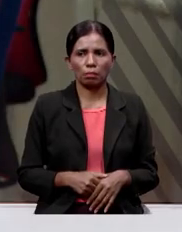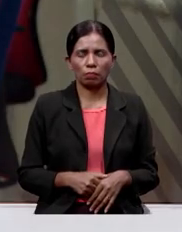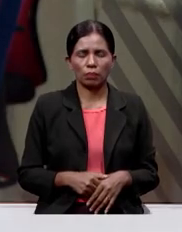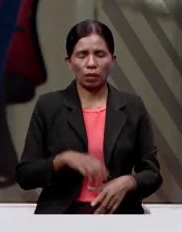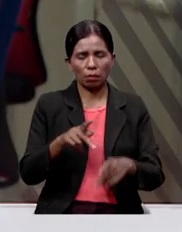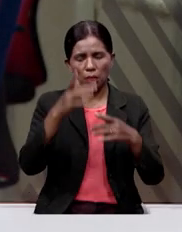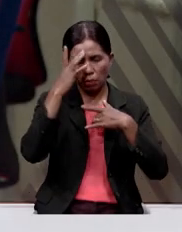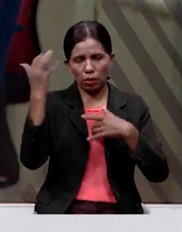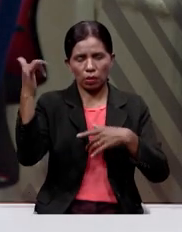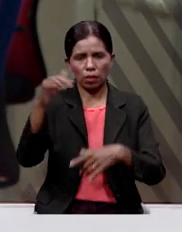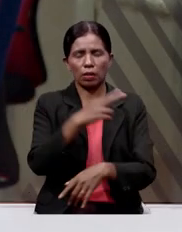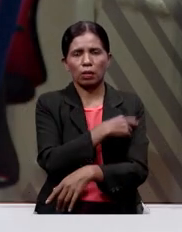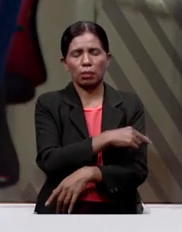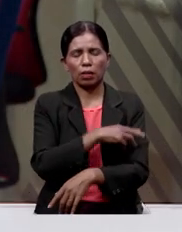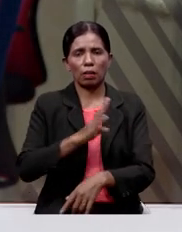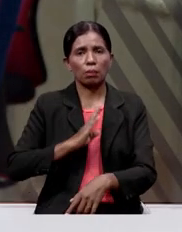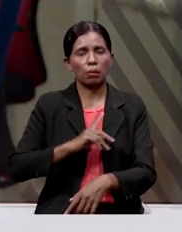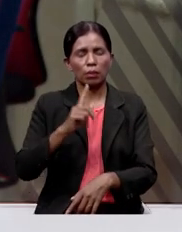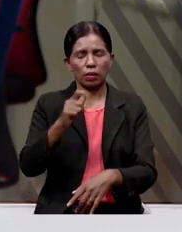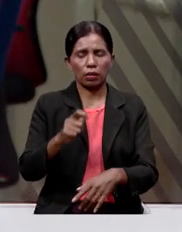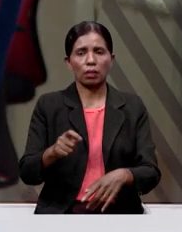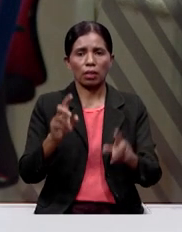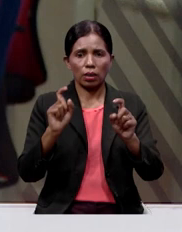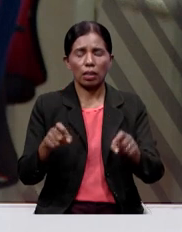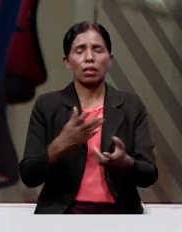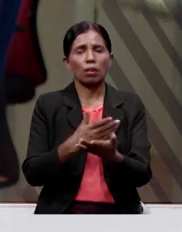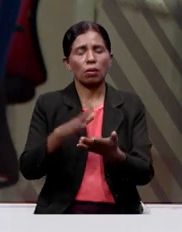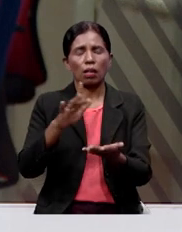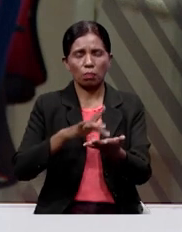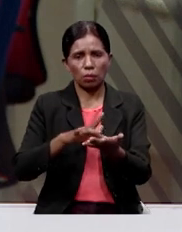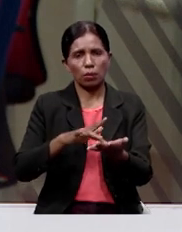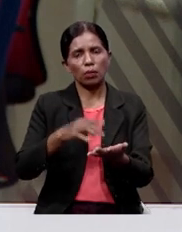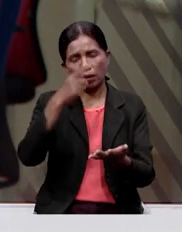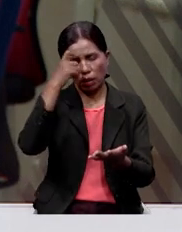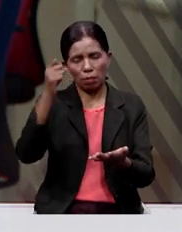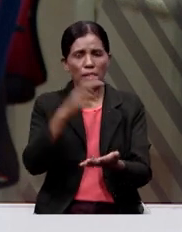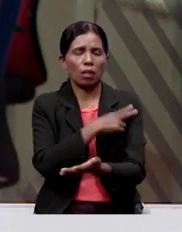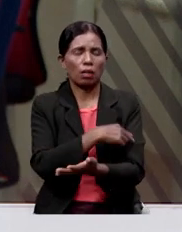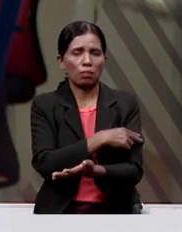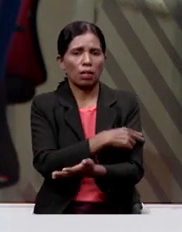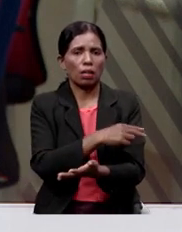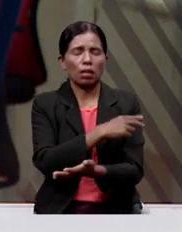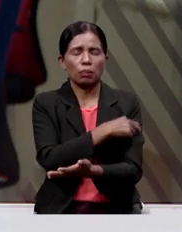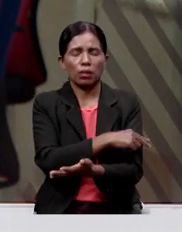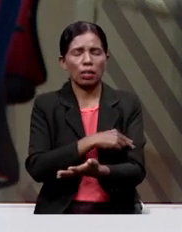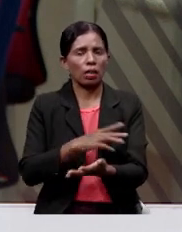Pasiente sira iha klinika Bairupite Obrigado Sosai Moruk, tambai moruk iha klinika refere la